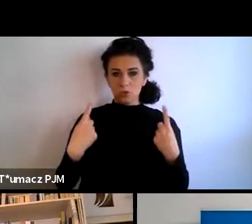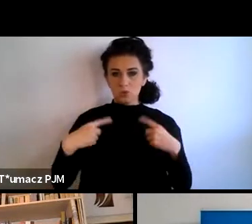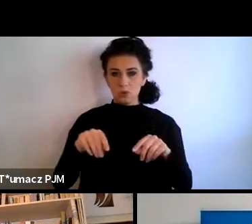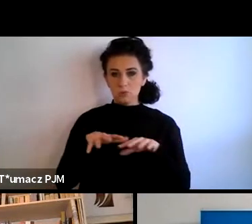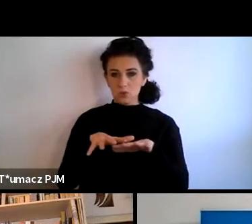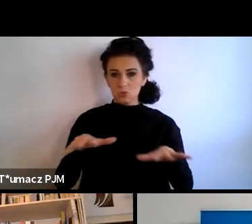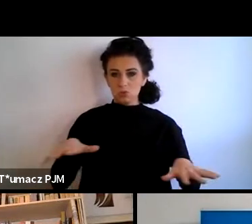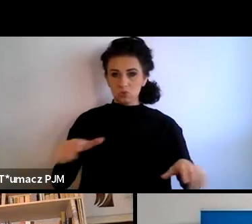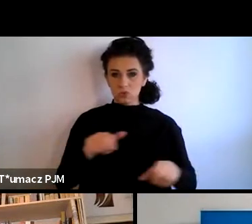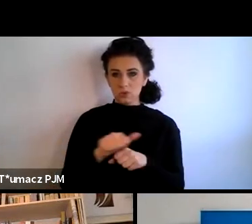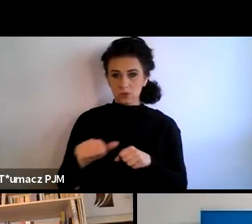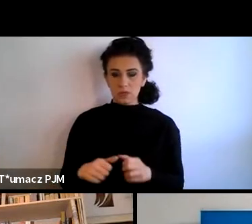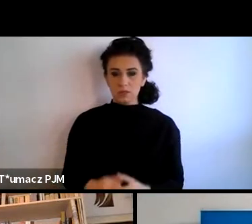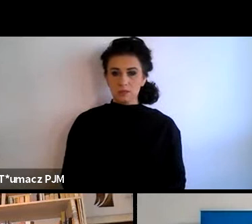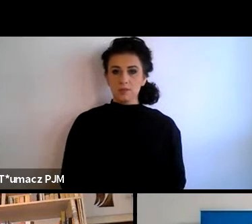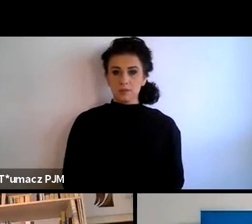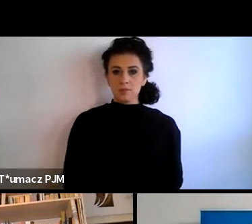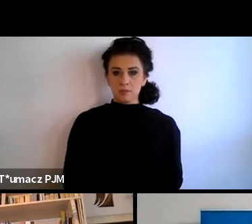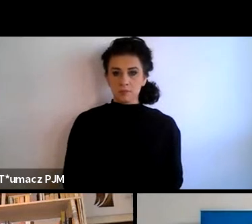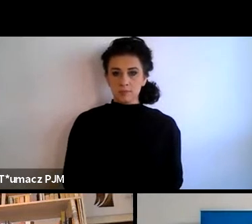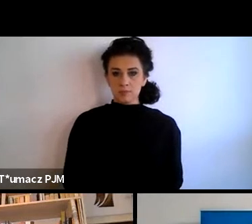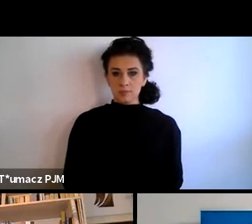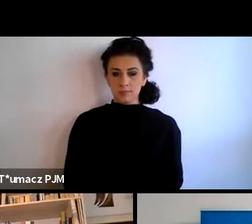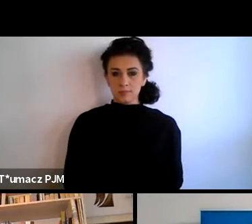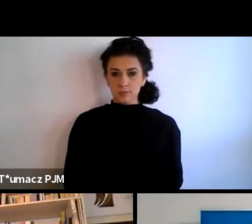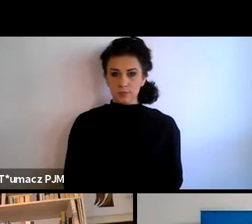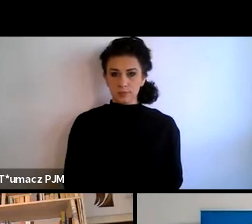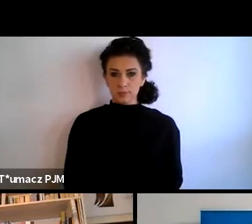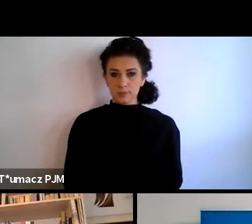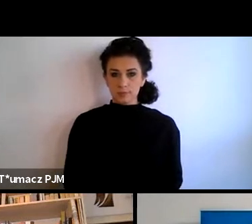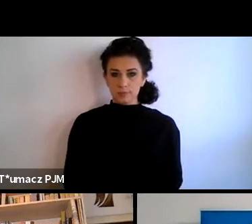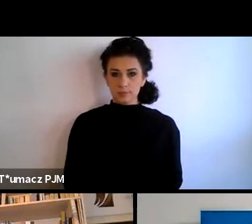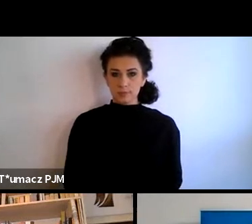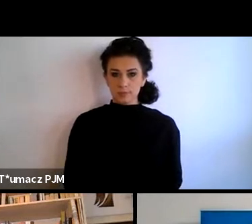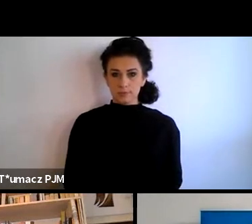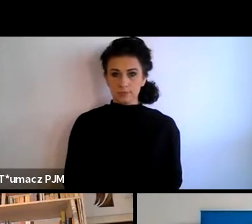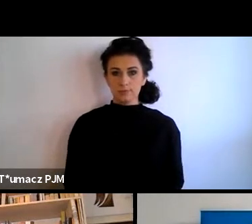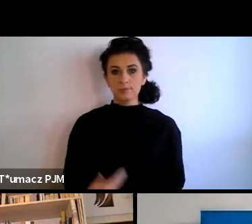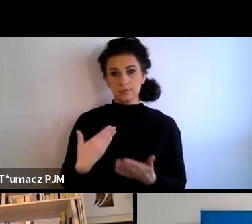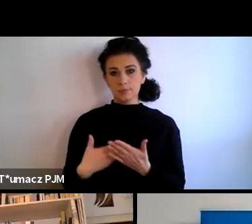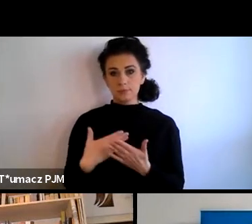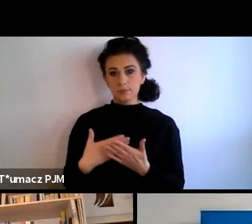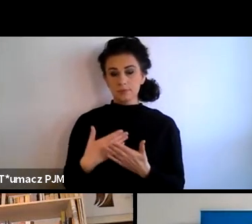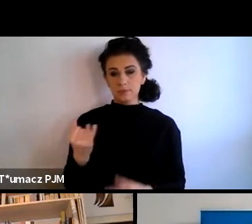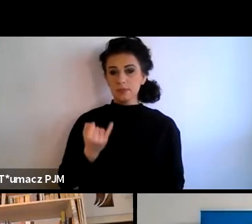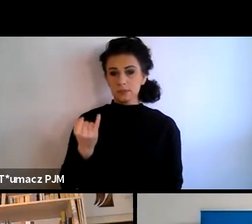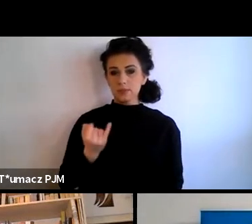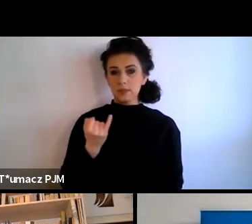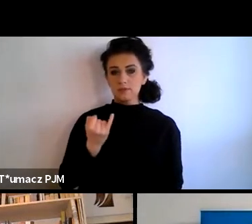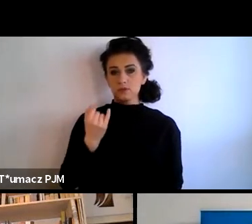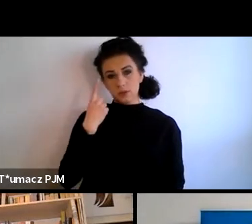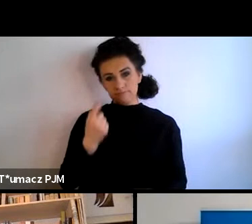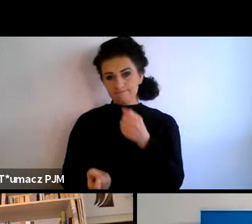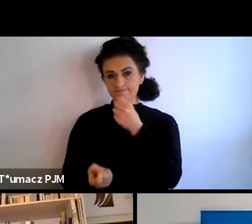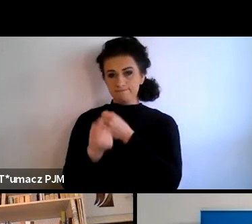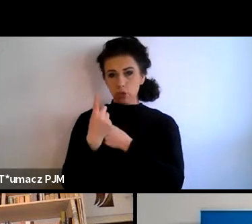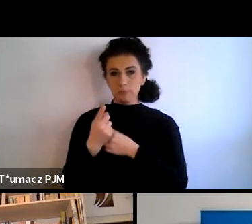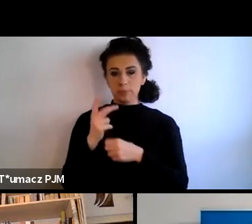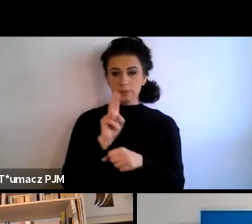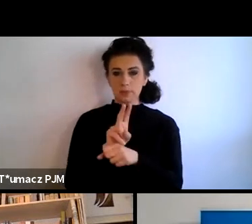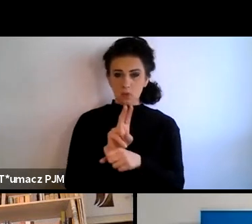sporo. My w dużej mierze zawsze zaszczepiamy taką pewną ideę